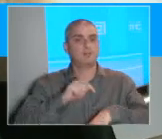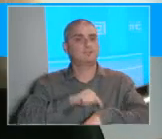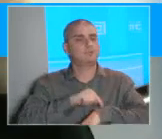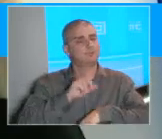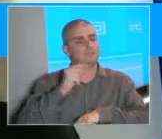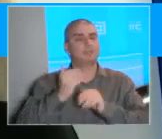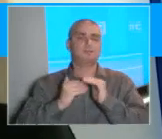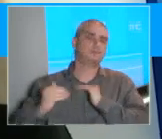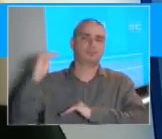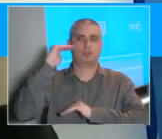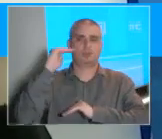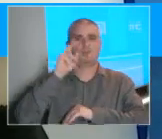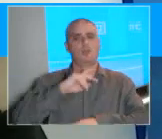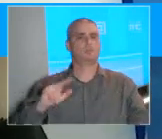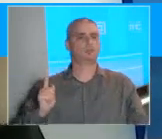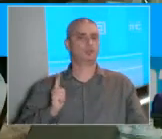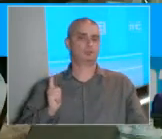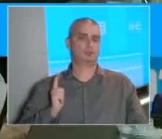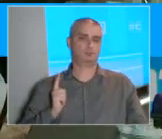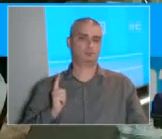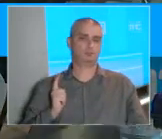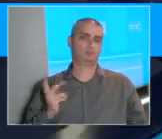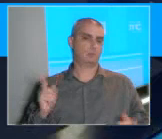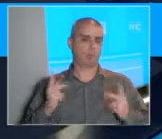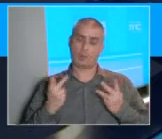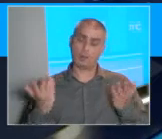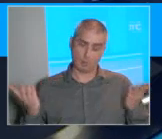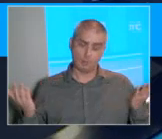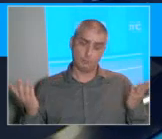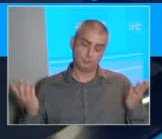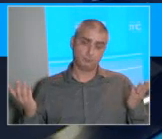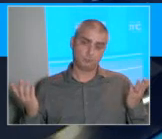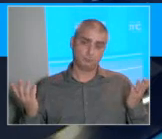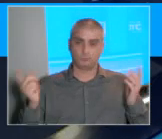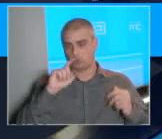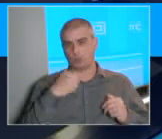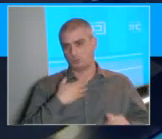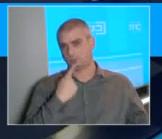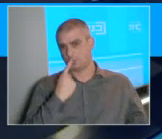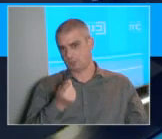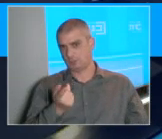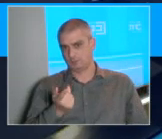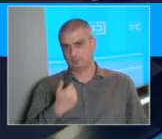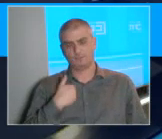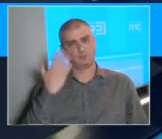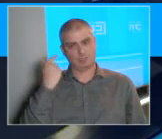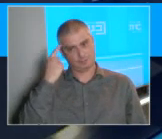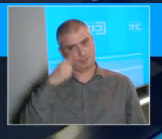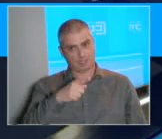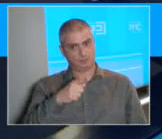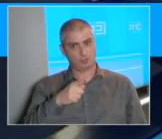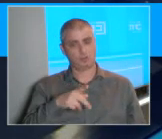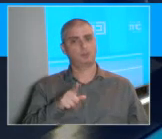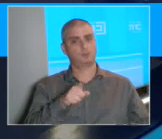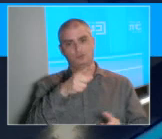שצריך להתעלות מעל הקטע האישי, זה לא קל. וגם, אולי אני רוצה להגיד לך, תראי מזל, אני הייתי בעמדה הזאת,